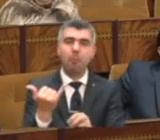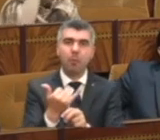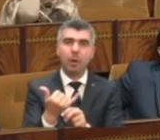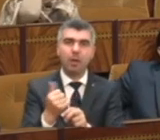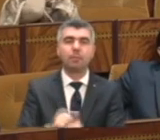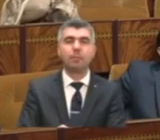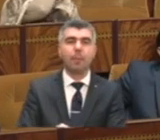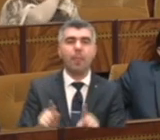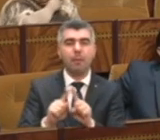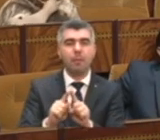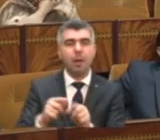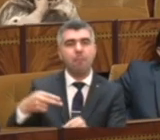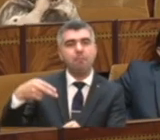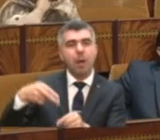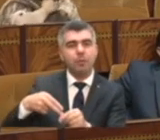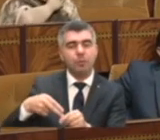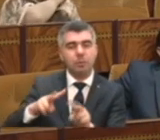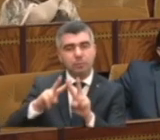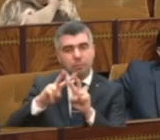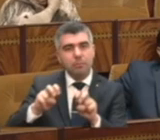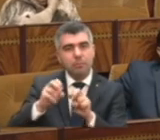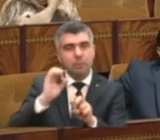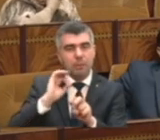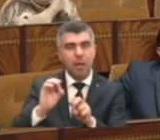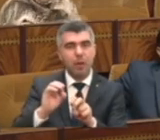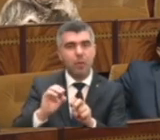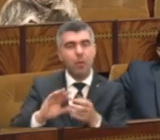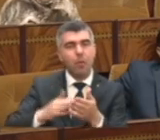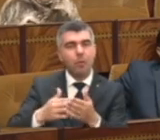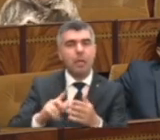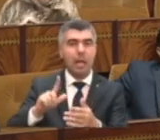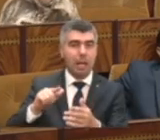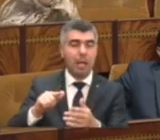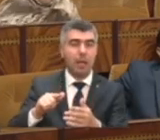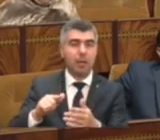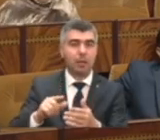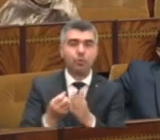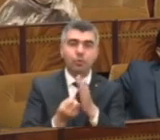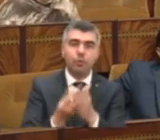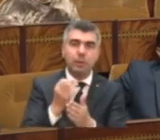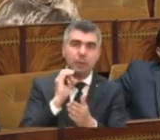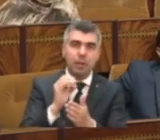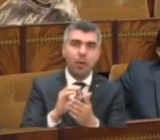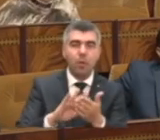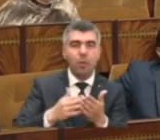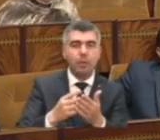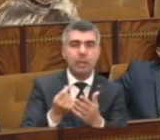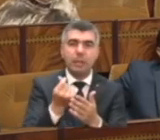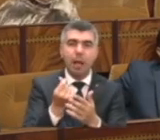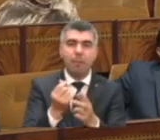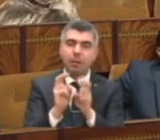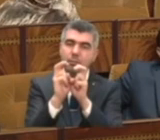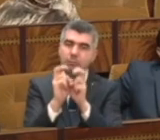الصخور النفطية كانت غير مجدية في السبعينات، اليوم تطورات التكنولوجيا والثمن ديال الإنتاج